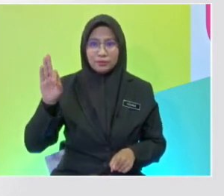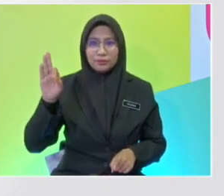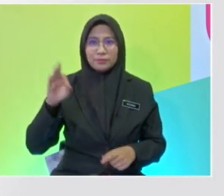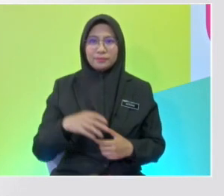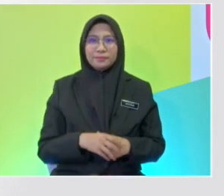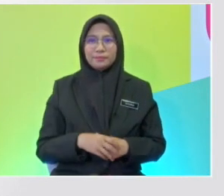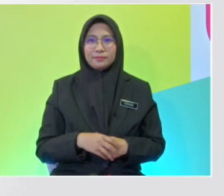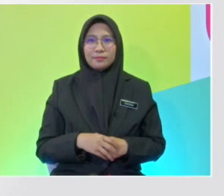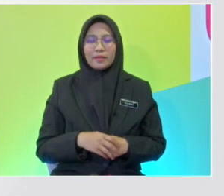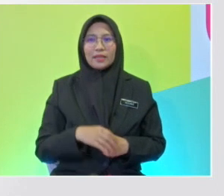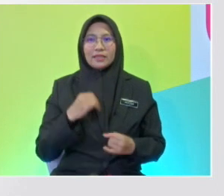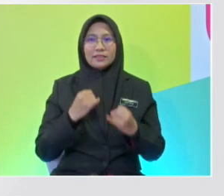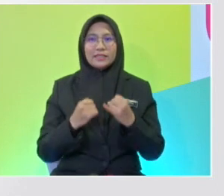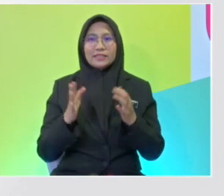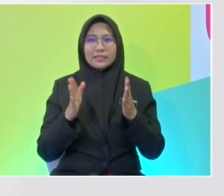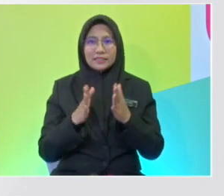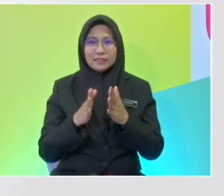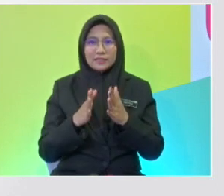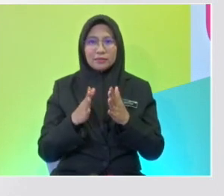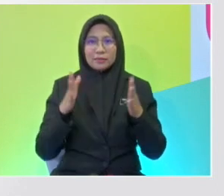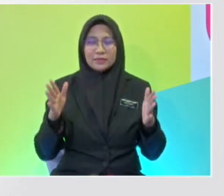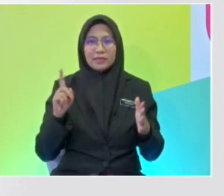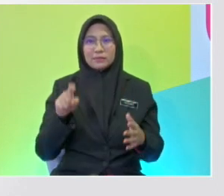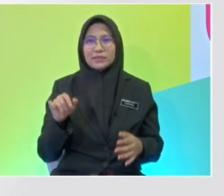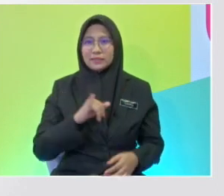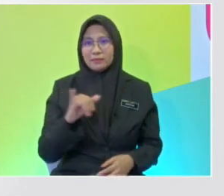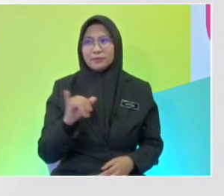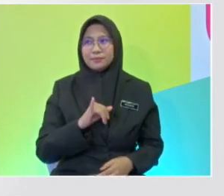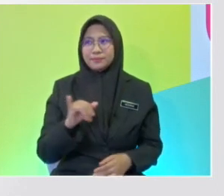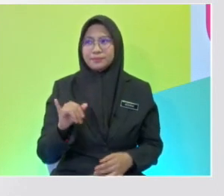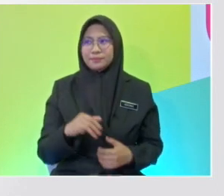oke itu yang F klik menu oke